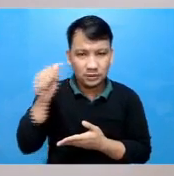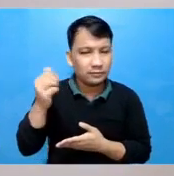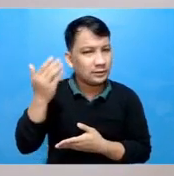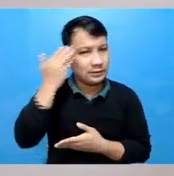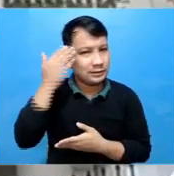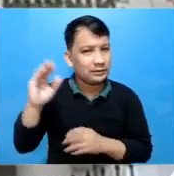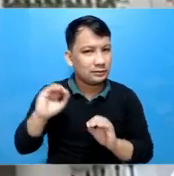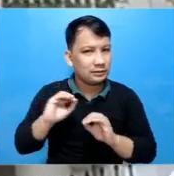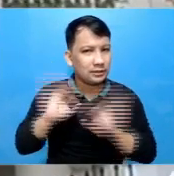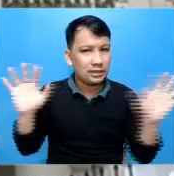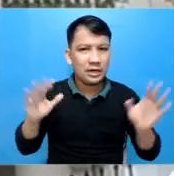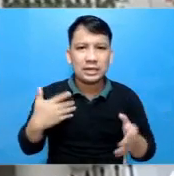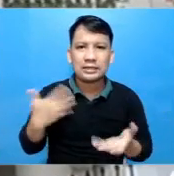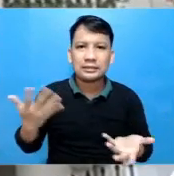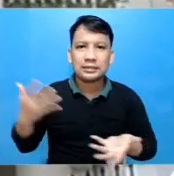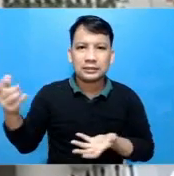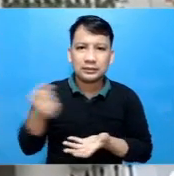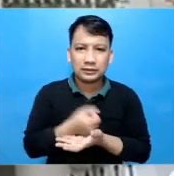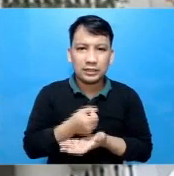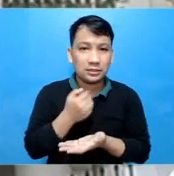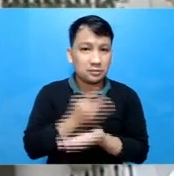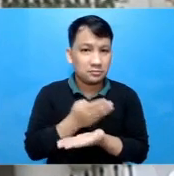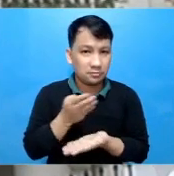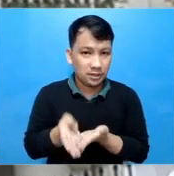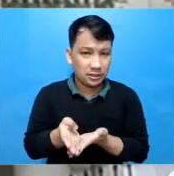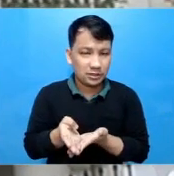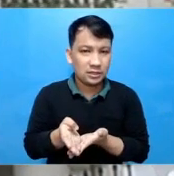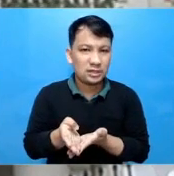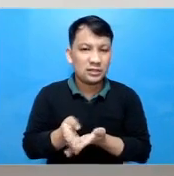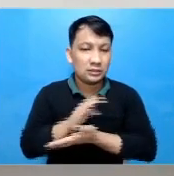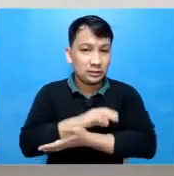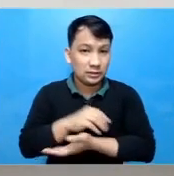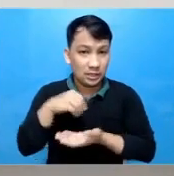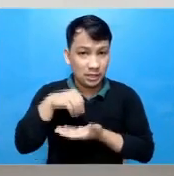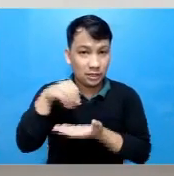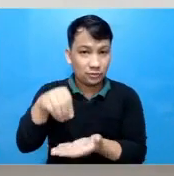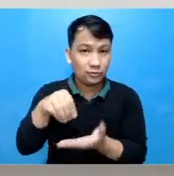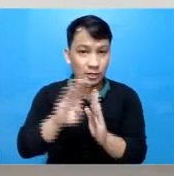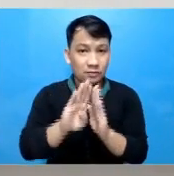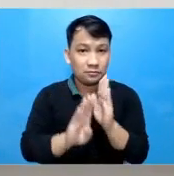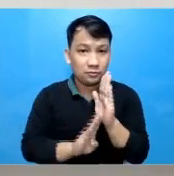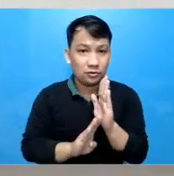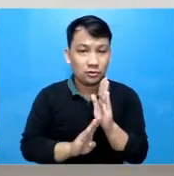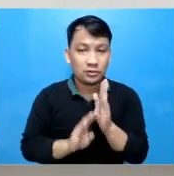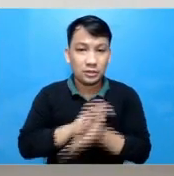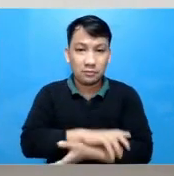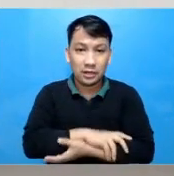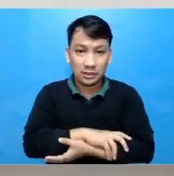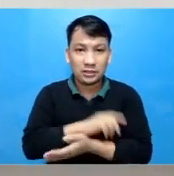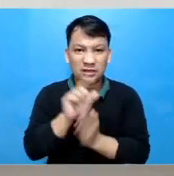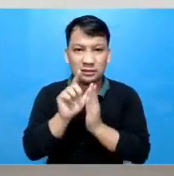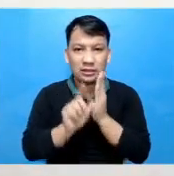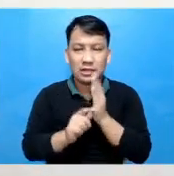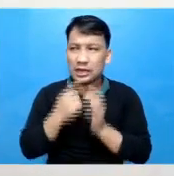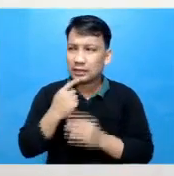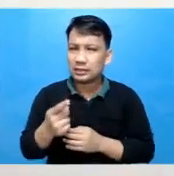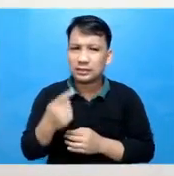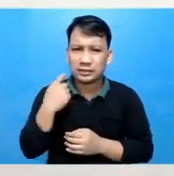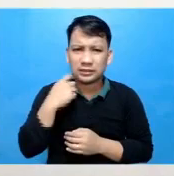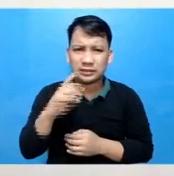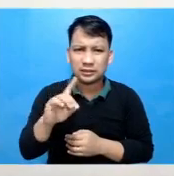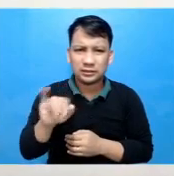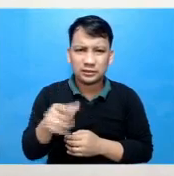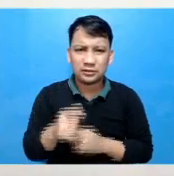malinaw kung saan kukunin ang pondo para sa ayuda bill. Sabi ni Avisado sa kanyang interview sa Ted Filon at DJ Chacha sa